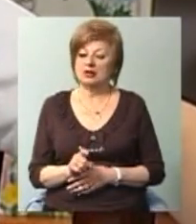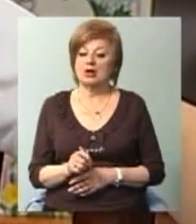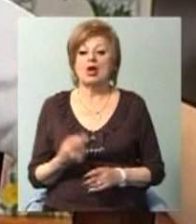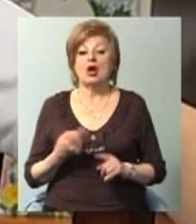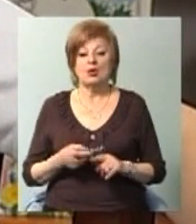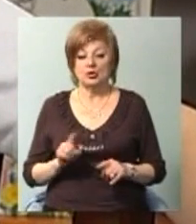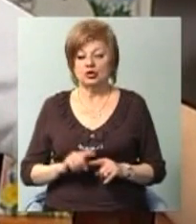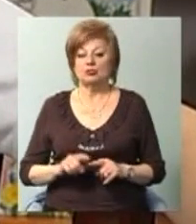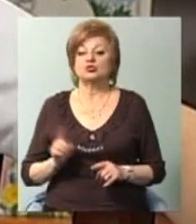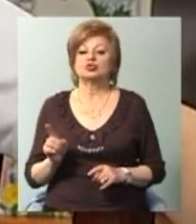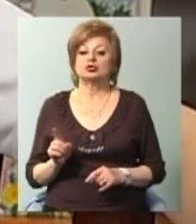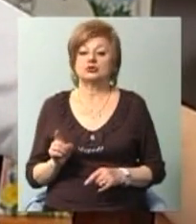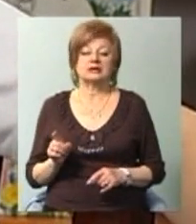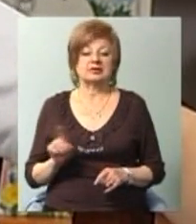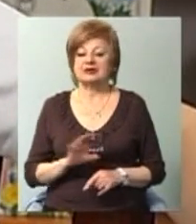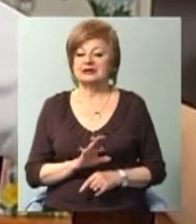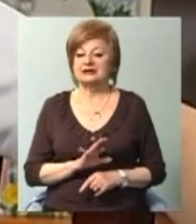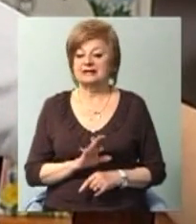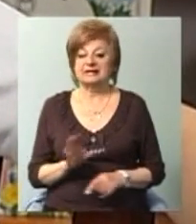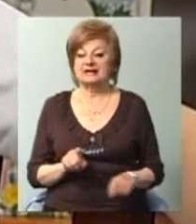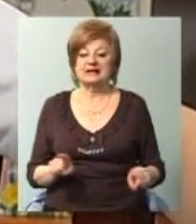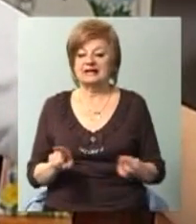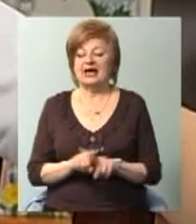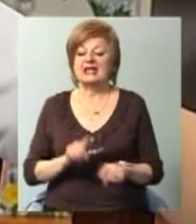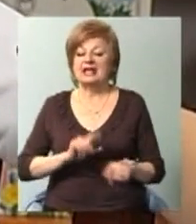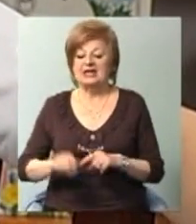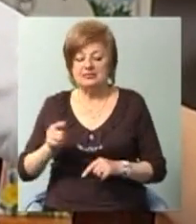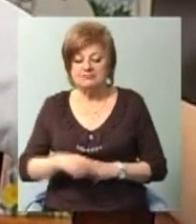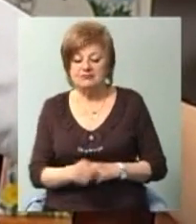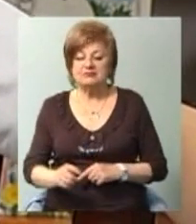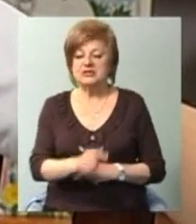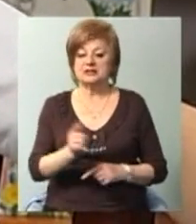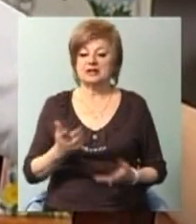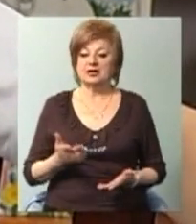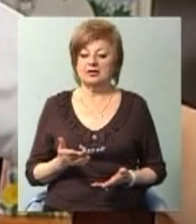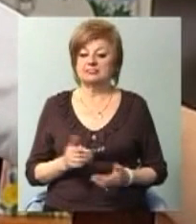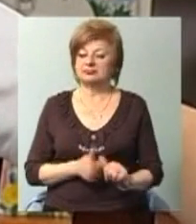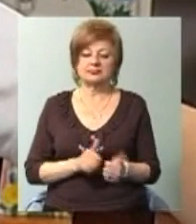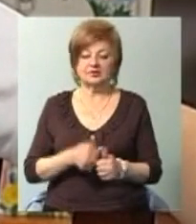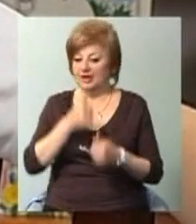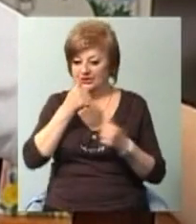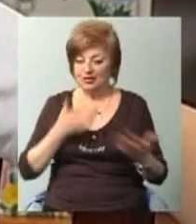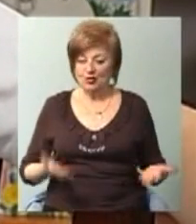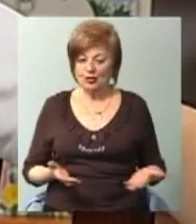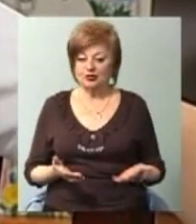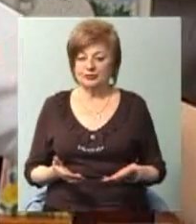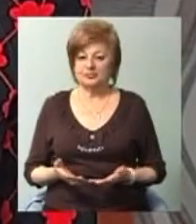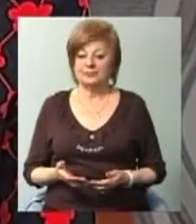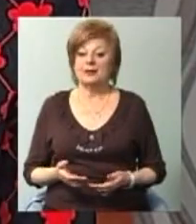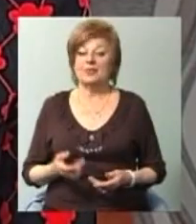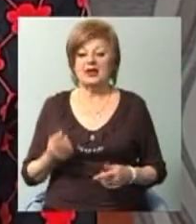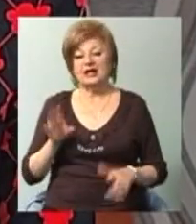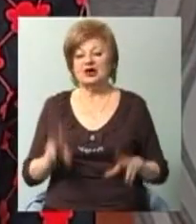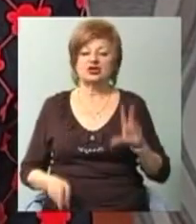Тому що вони не так швидкі, не можуть угнатися за ними. Або